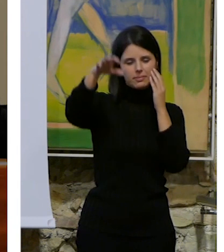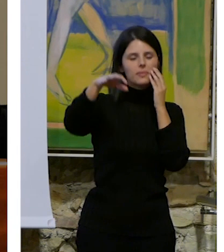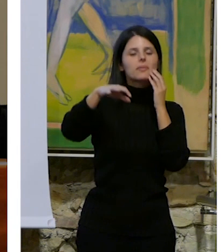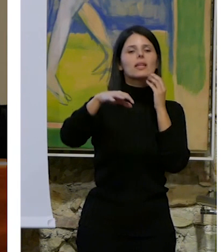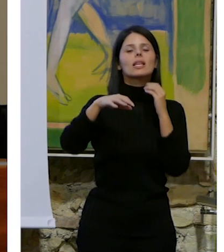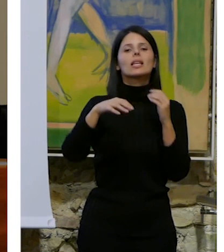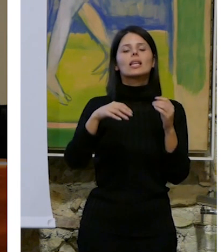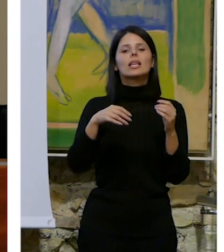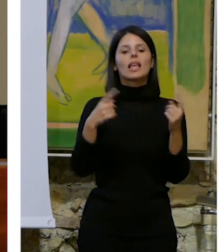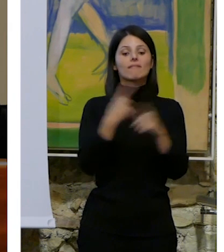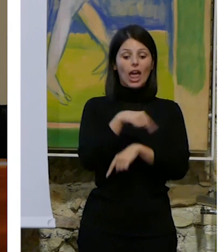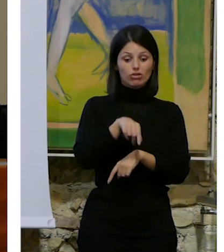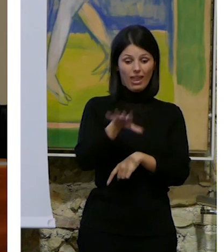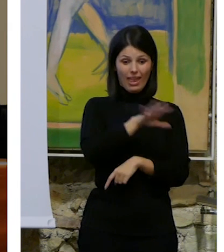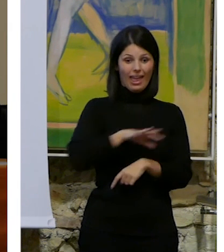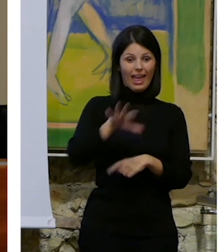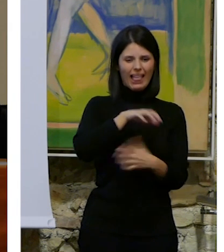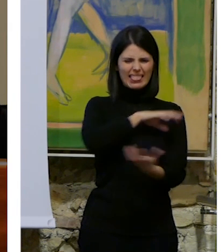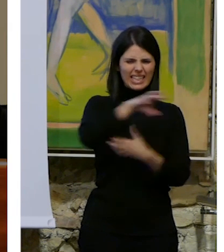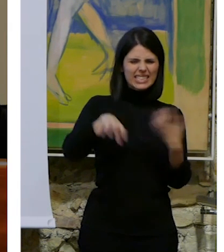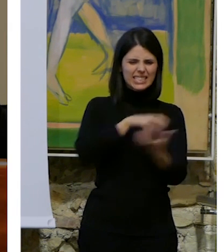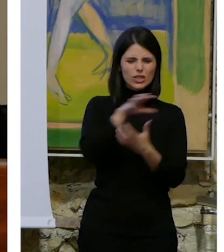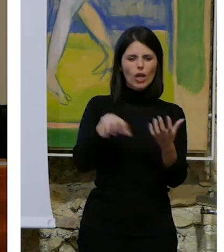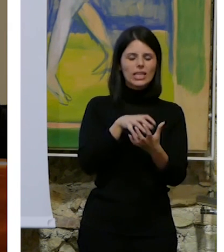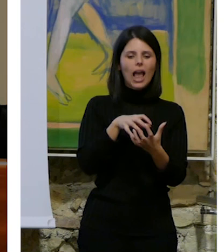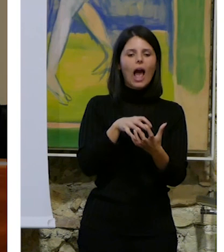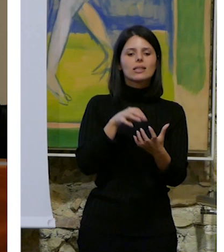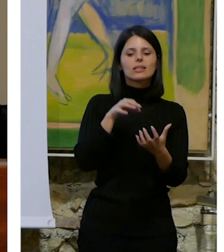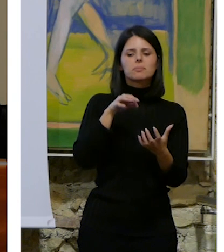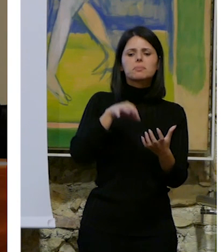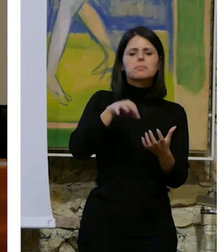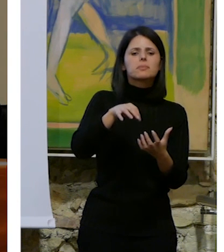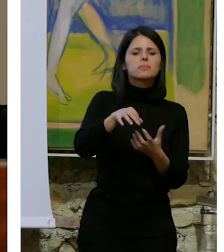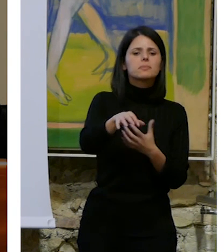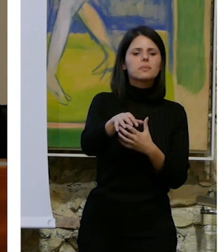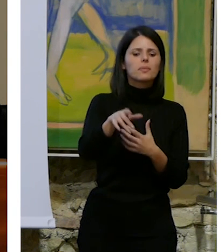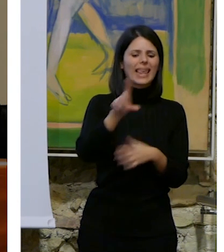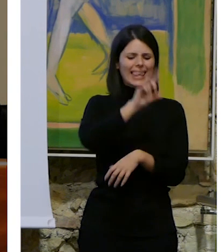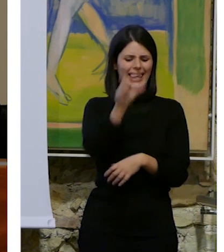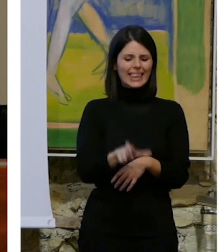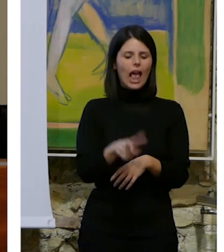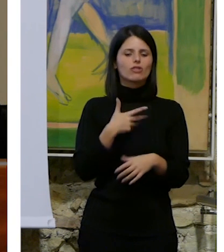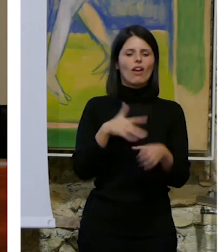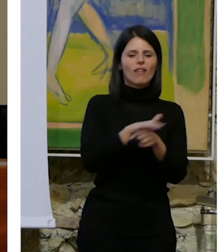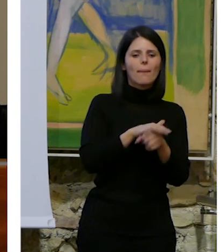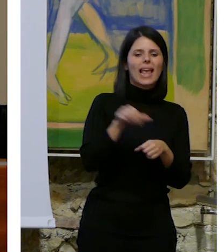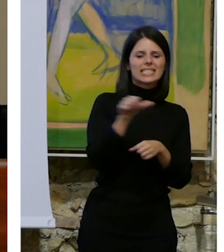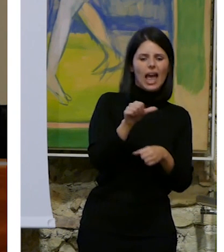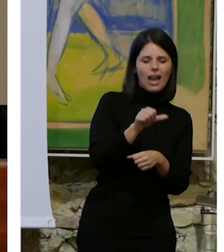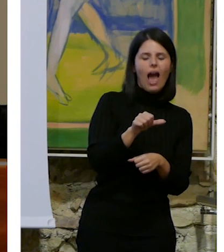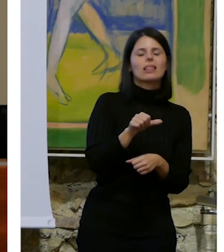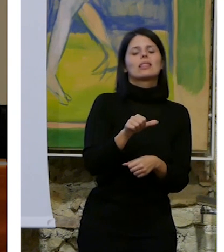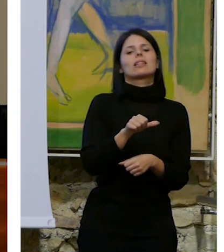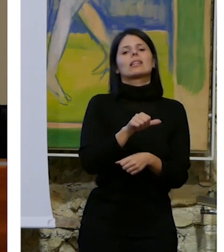questi qua li disordinati avranno, una volta Purcell, no? Gli italiani, tutta la famiglia Scarlatti, tutti i Vivaldiani,